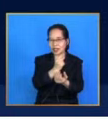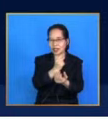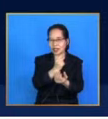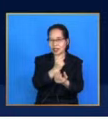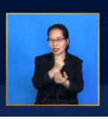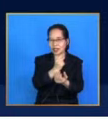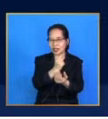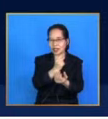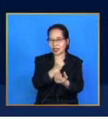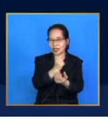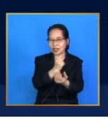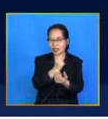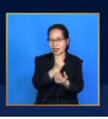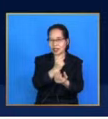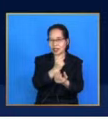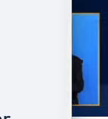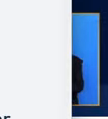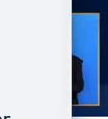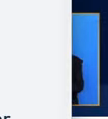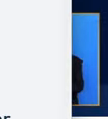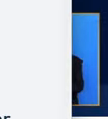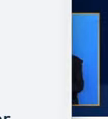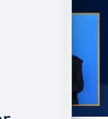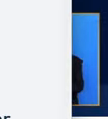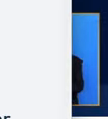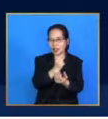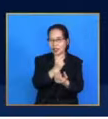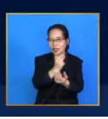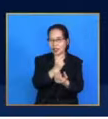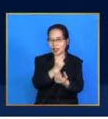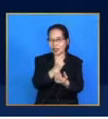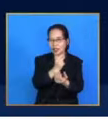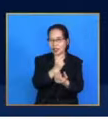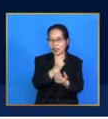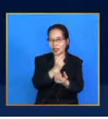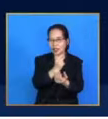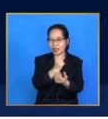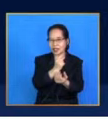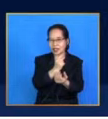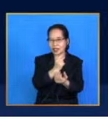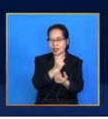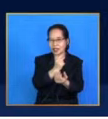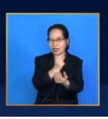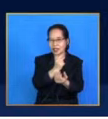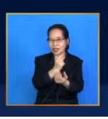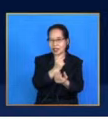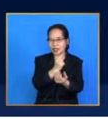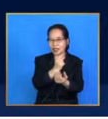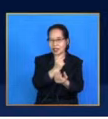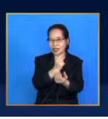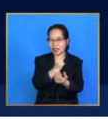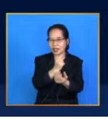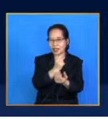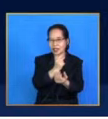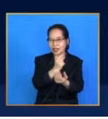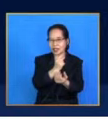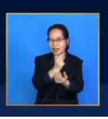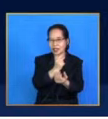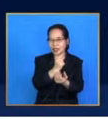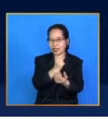tanong. Eh di ini-spell yung R-O-D-E-L. Kapatid. Ay, kapatid. Ano nga